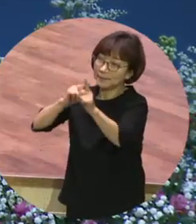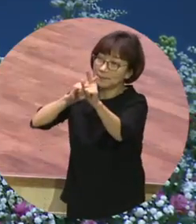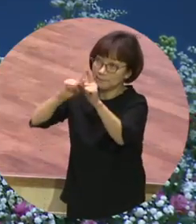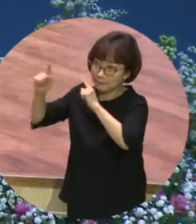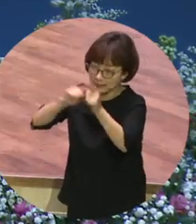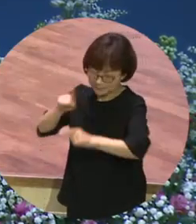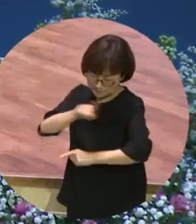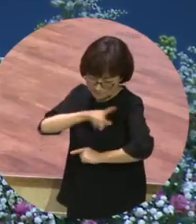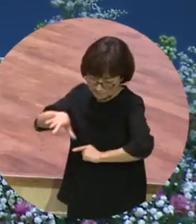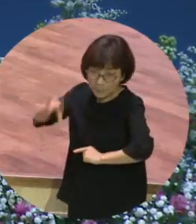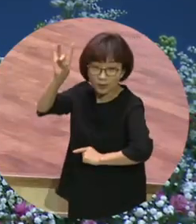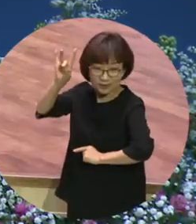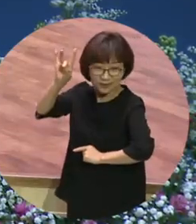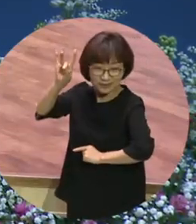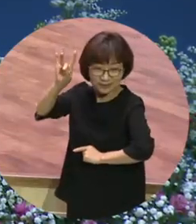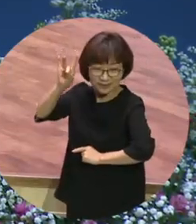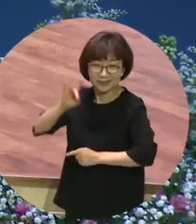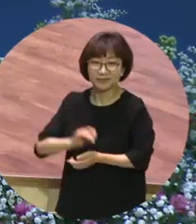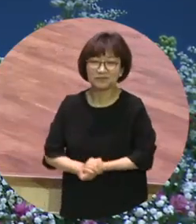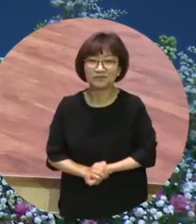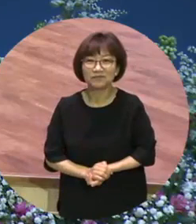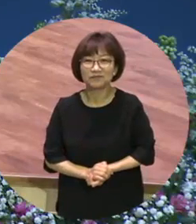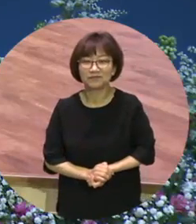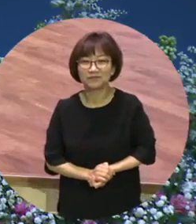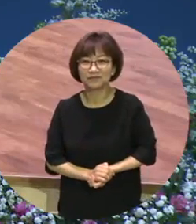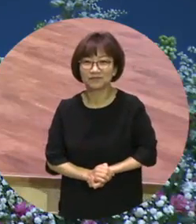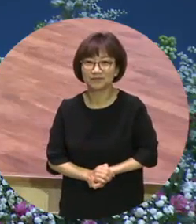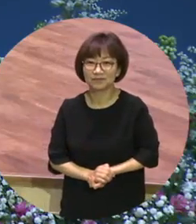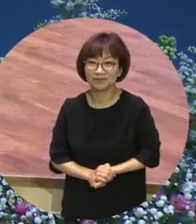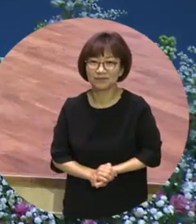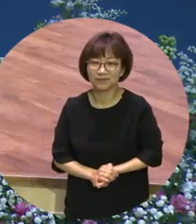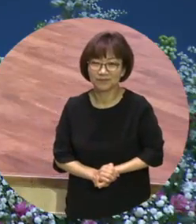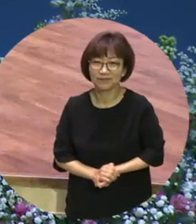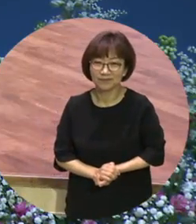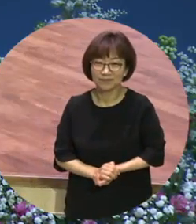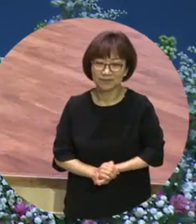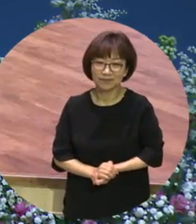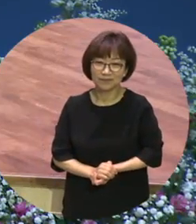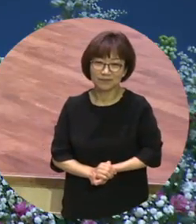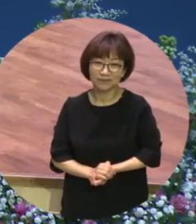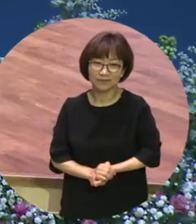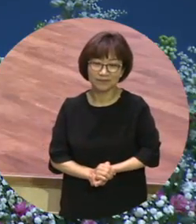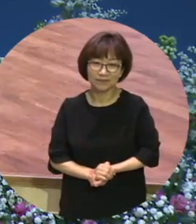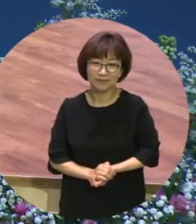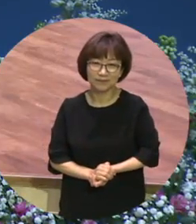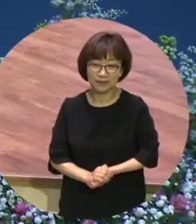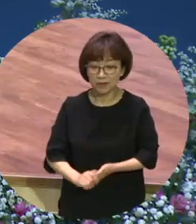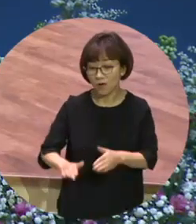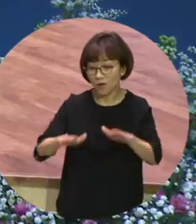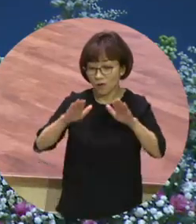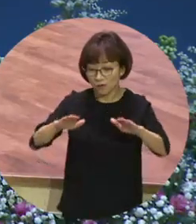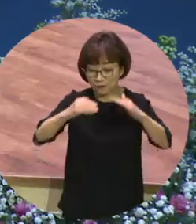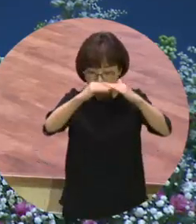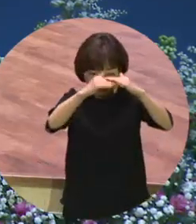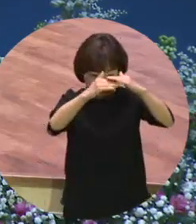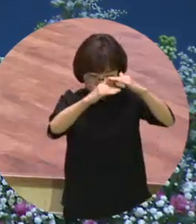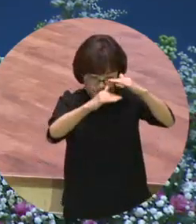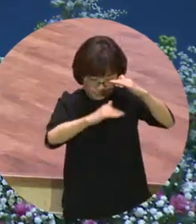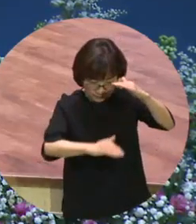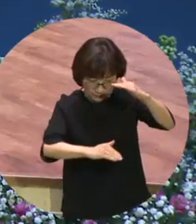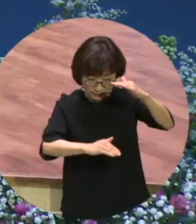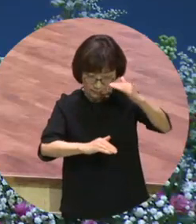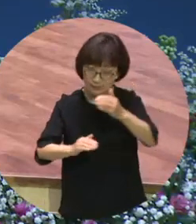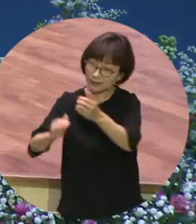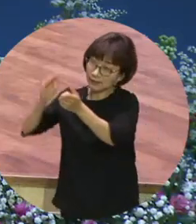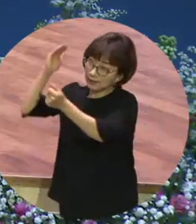최우선 순위가 되어야 된다라는 말씀을 분명히 하셨습니다. 오늘 본문은 이런